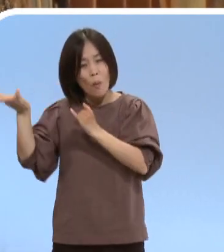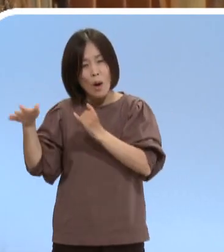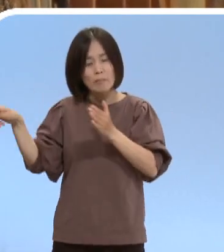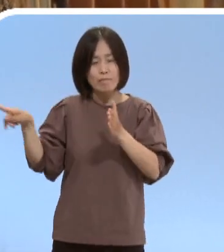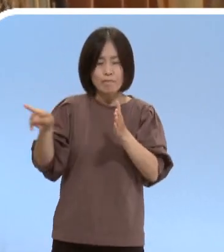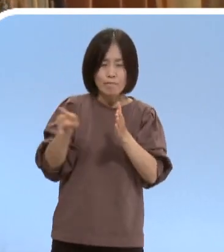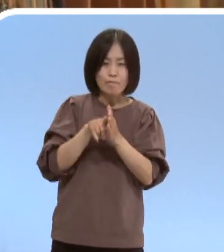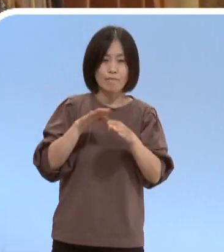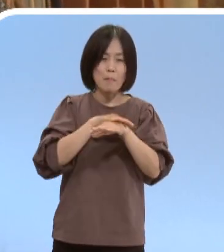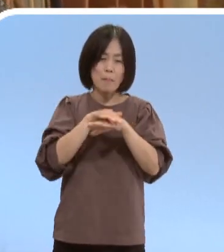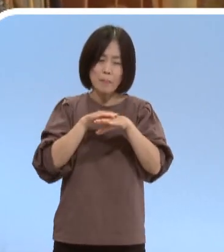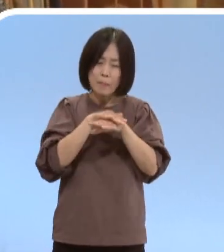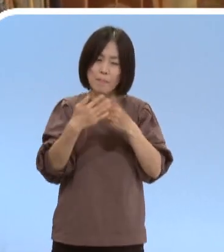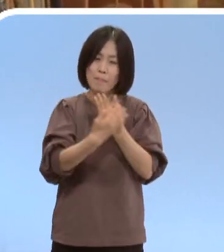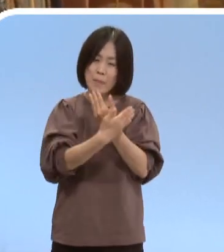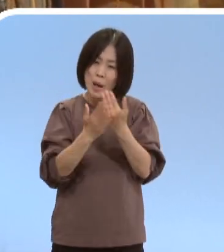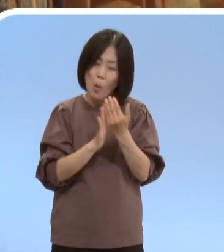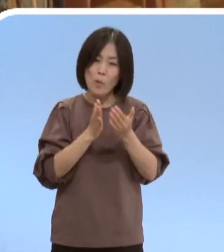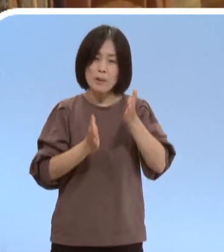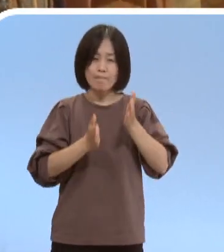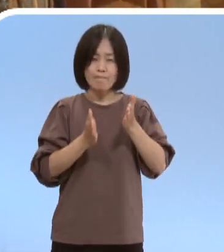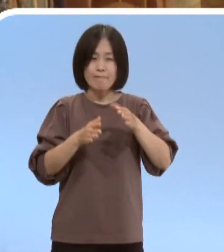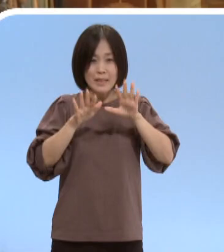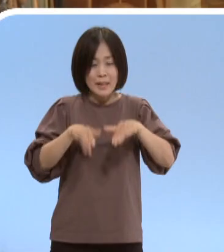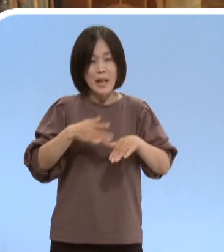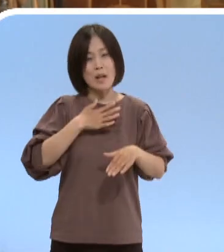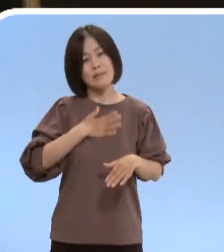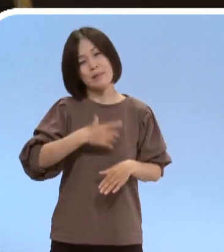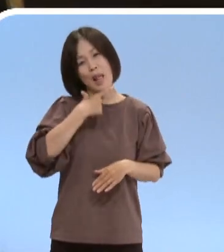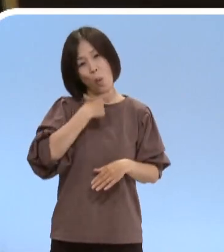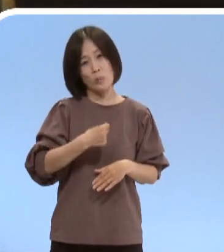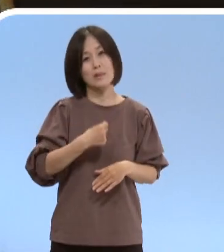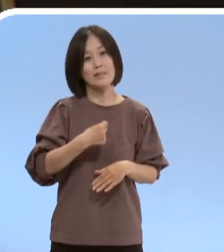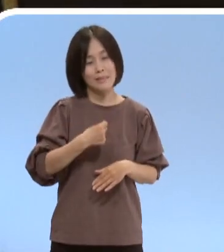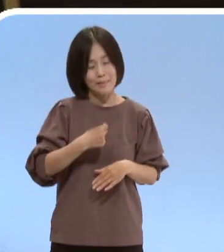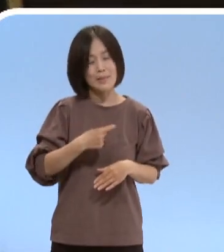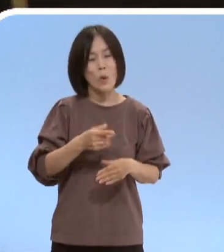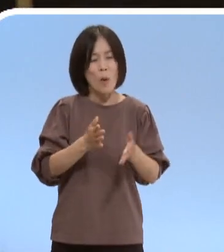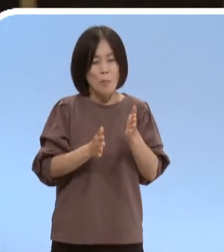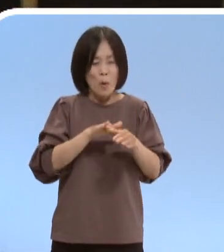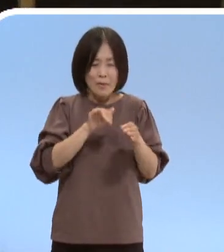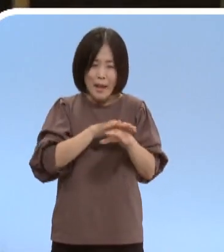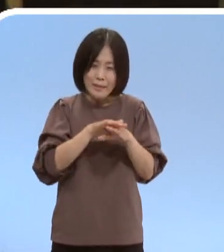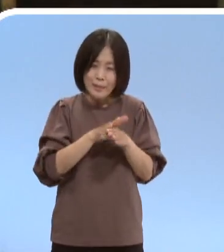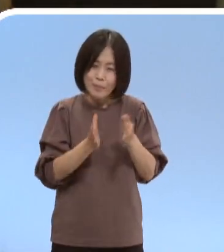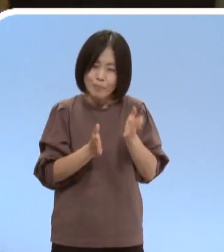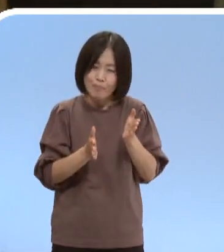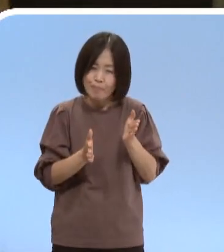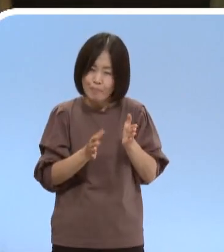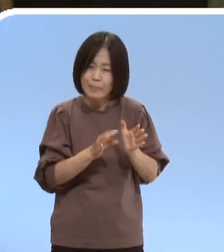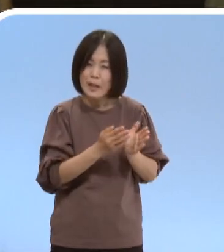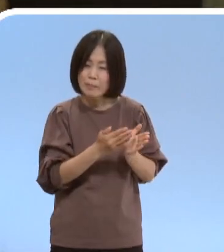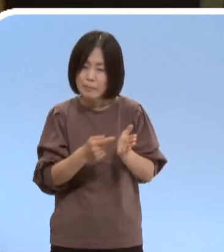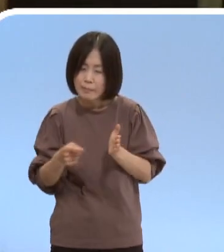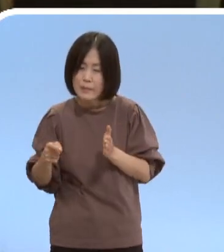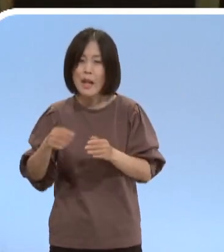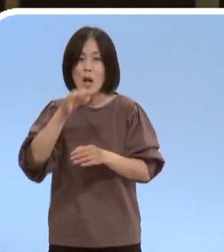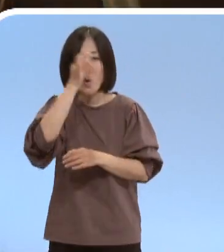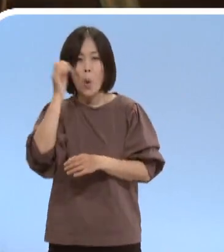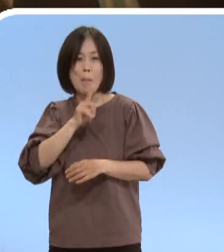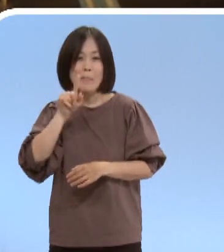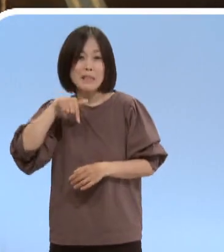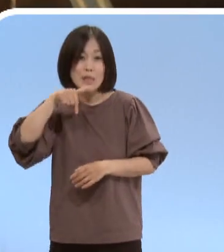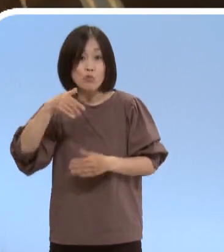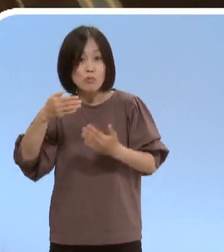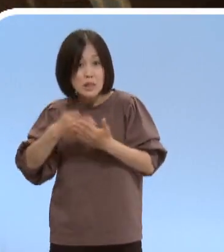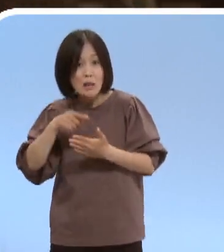とこう守ってきたっていうのをやっぱり知ってほしいのと、繁殖農家が大事に育てた子牛が神戸ビーフになるっ